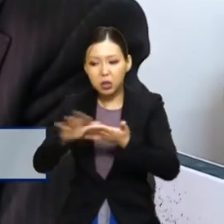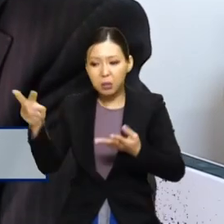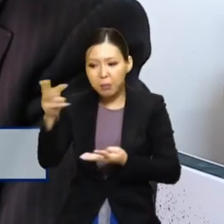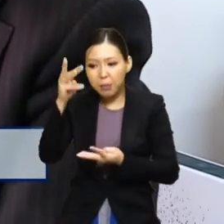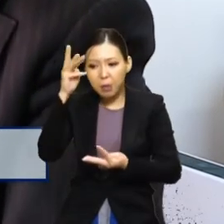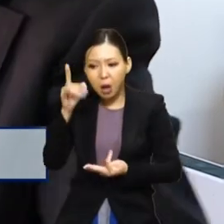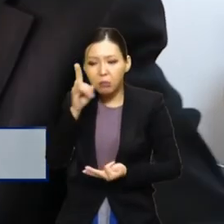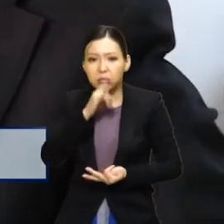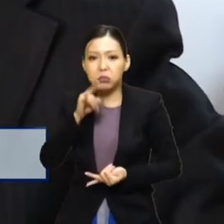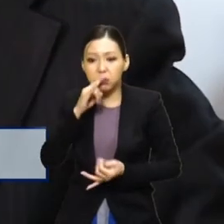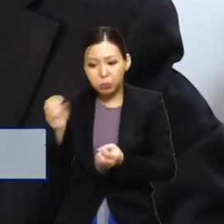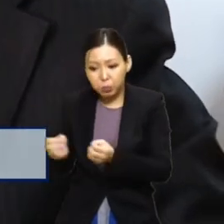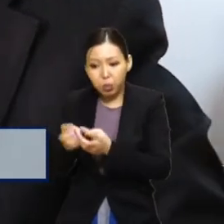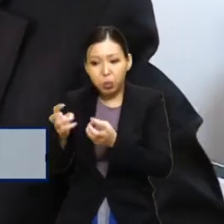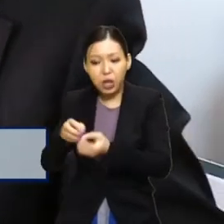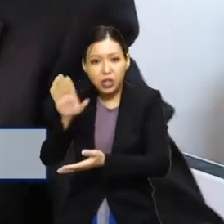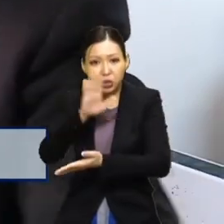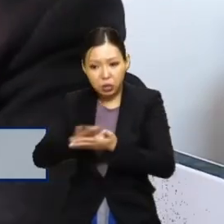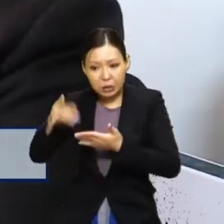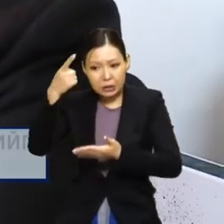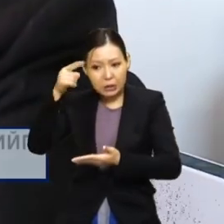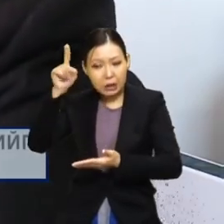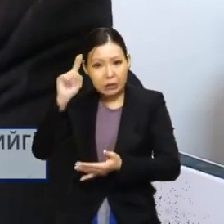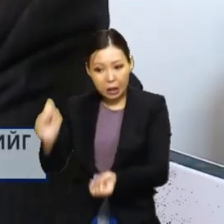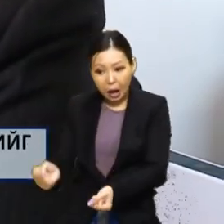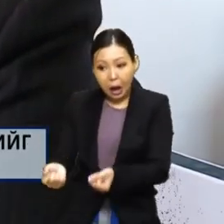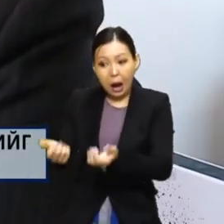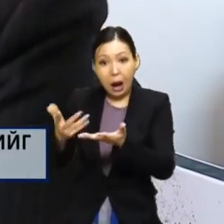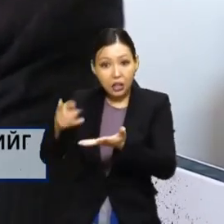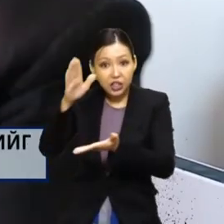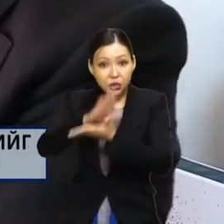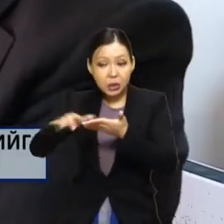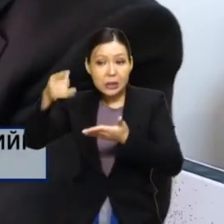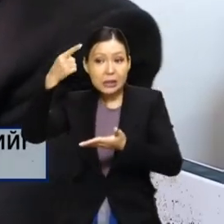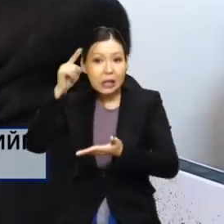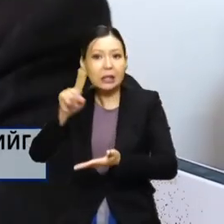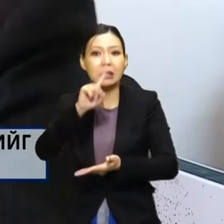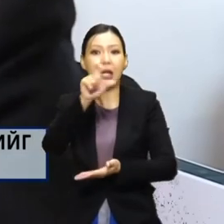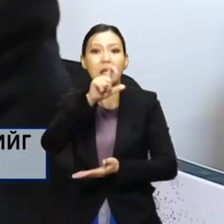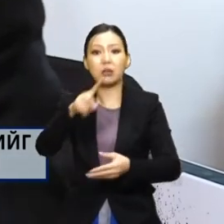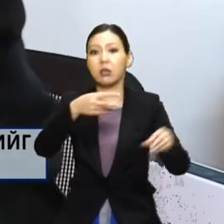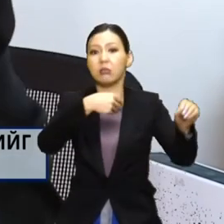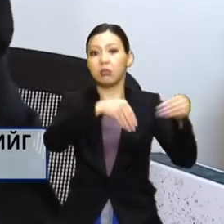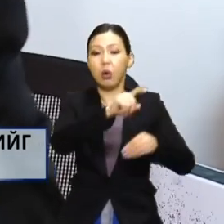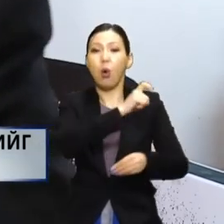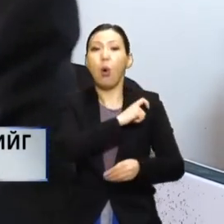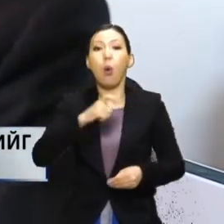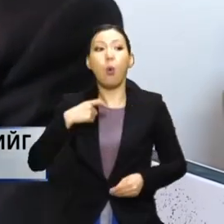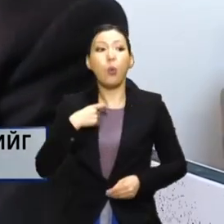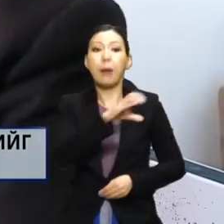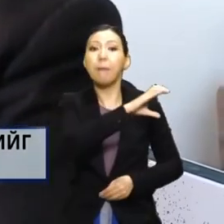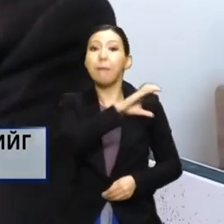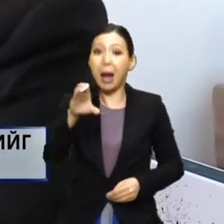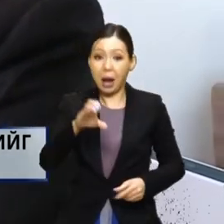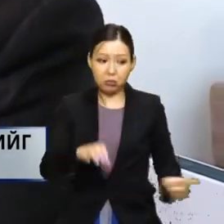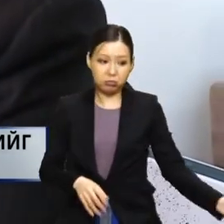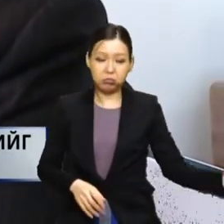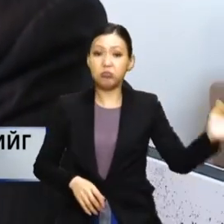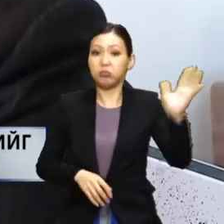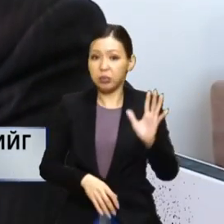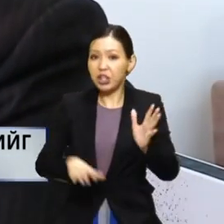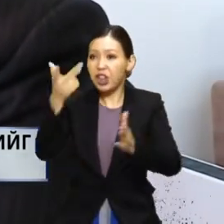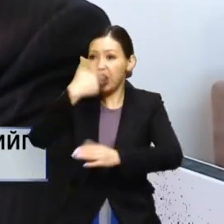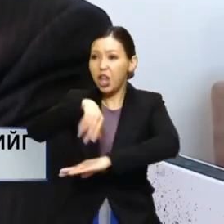шинэ инновац хийгдэж тэр инновац бүтээх юмнууд нь бол зах зээл рүү нэвтэрч хувийн хөвчлийнхэн одоо ихтэй зургуулууд дээр бүтээж